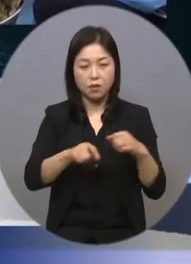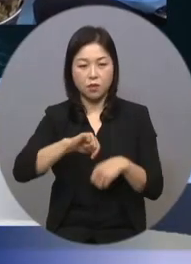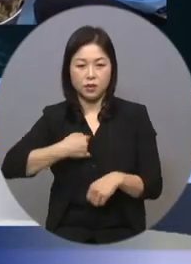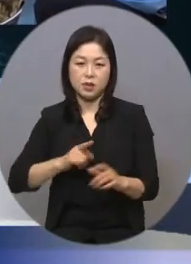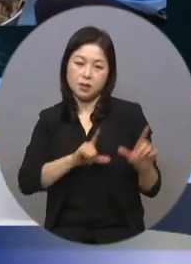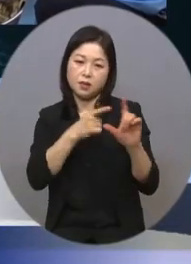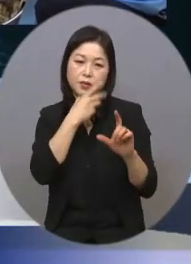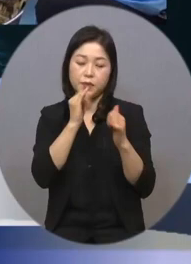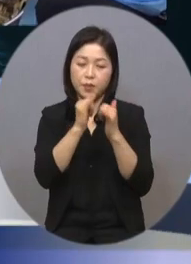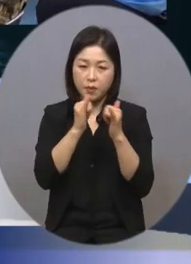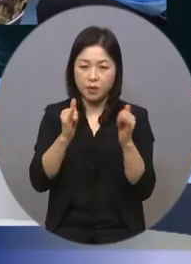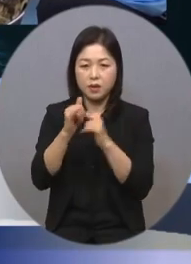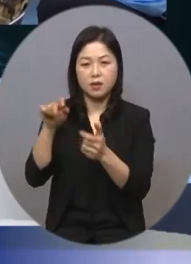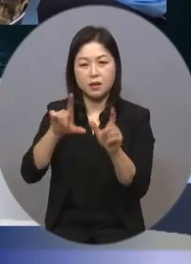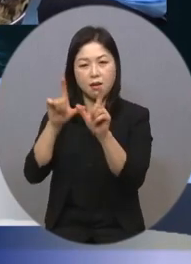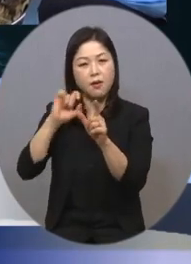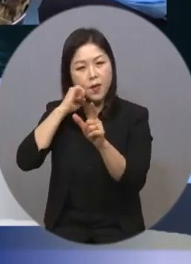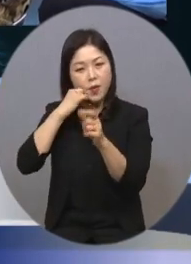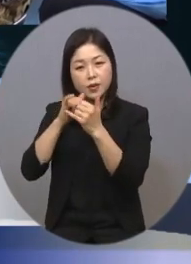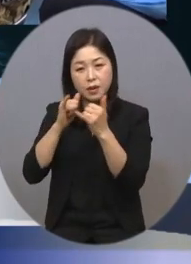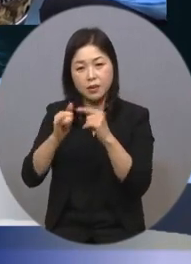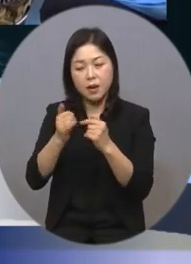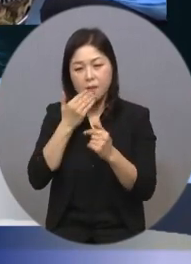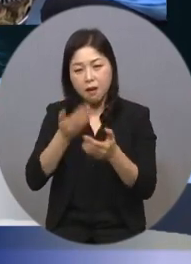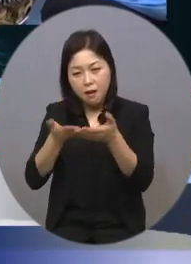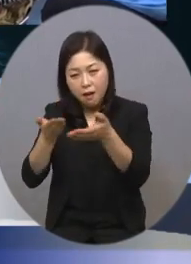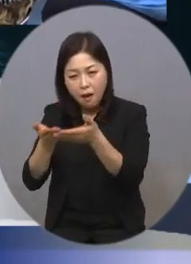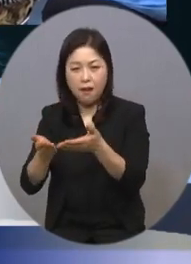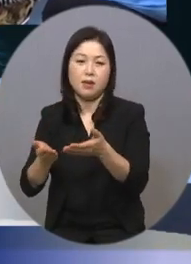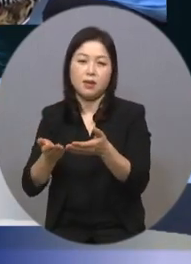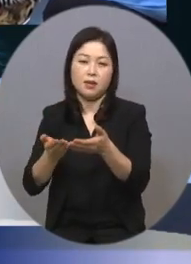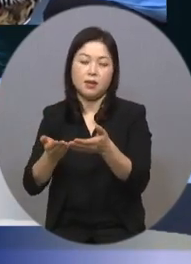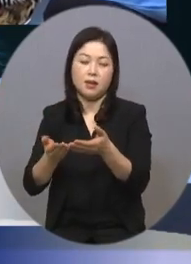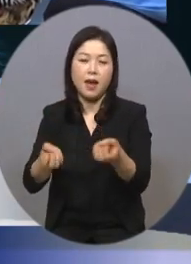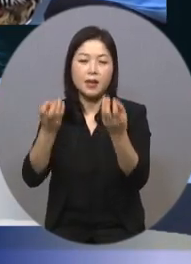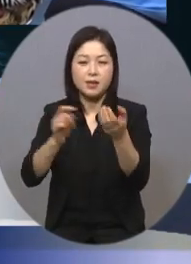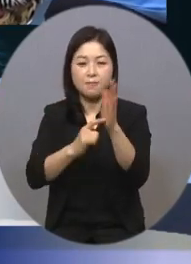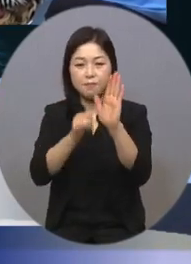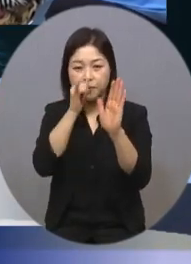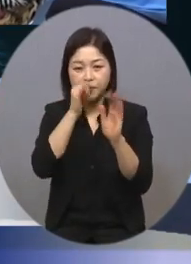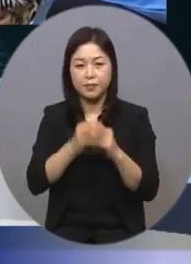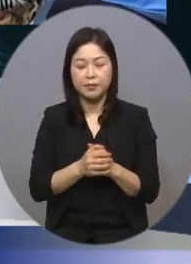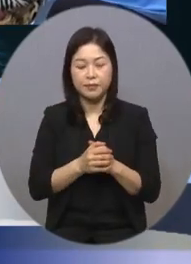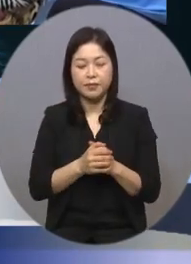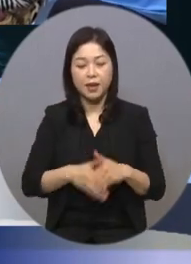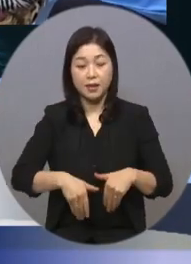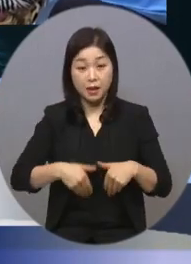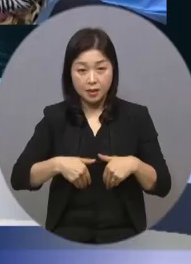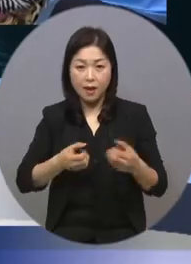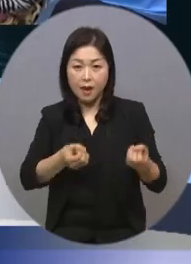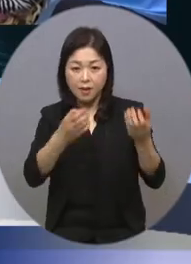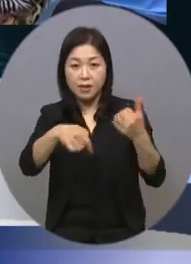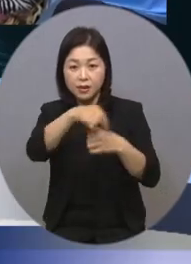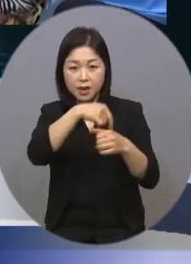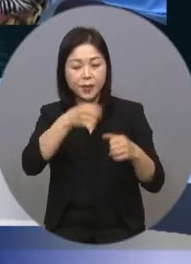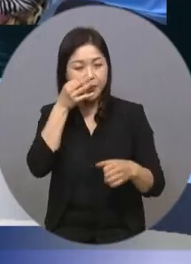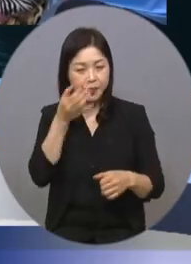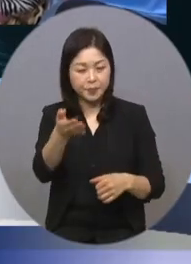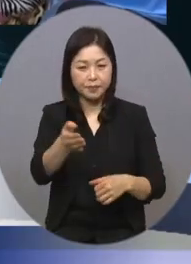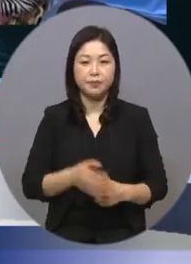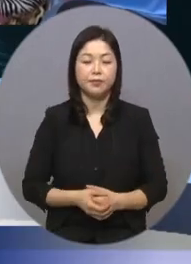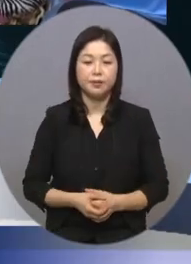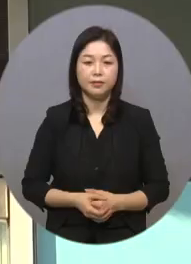독거노인과 소외계층에게 먹거리로 온정을 전하는 행사가 열렸습니다. 그 따뜻했던 순간을 김현주 기자가